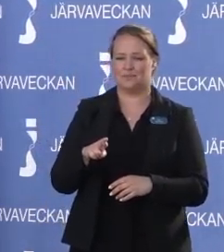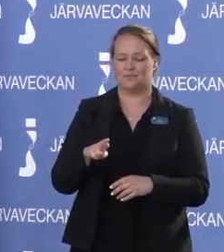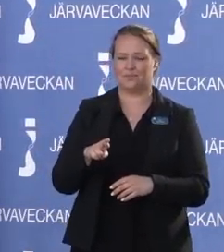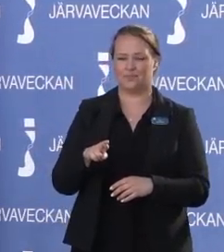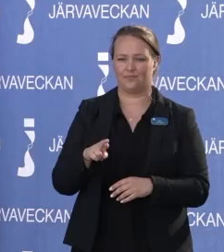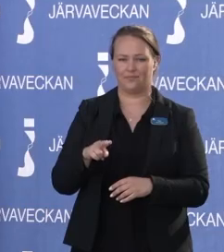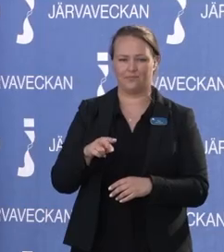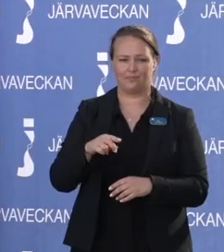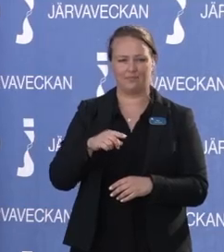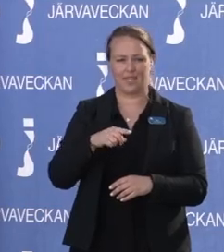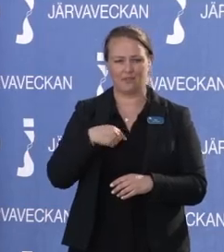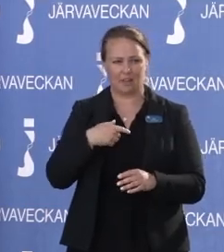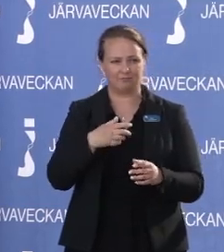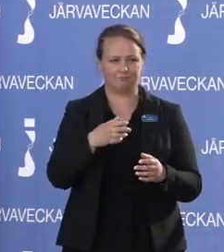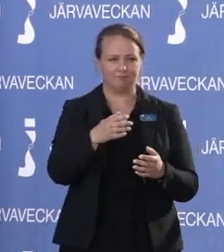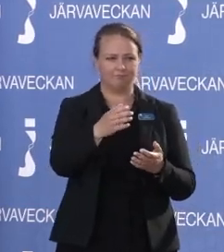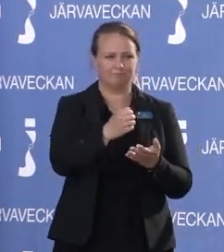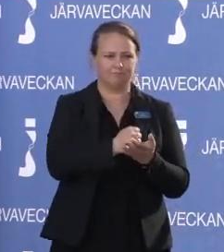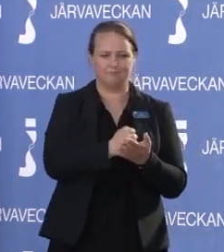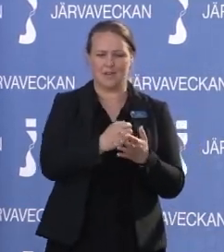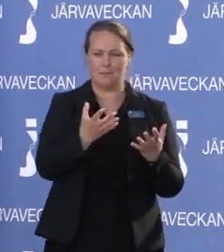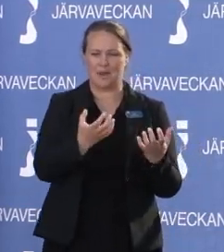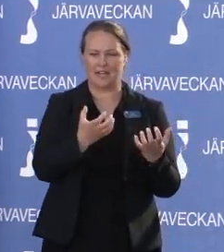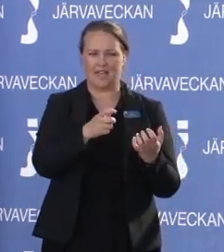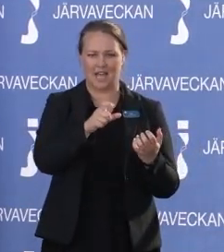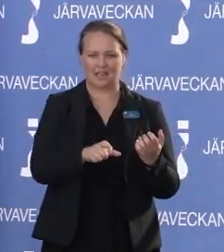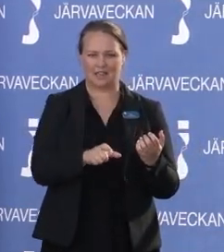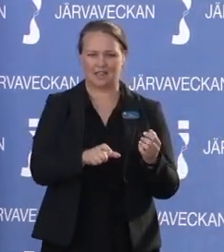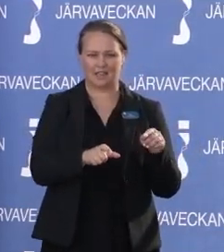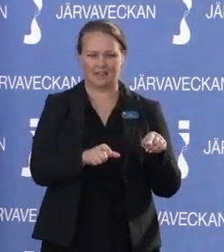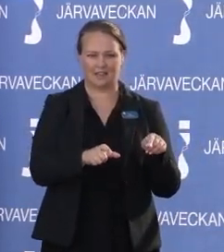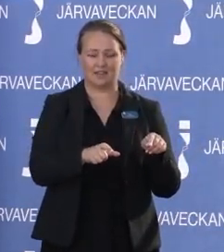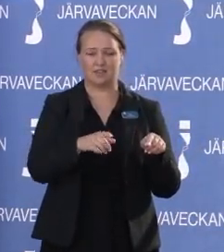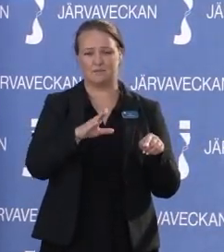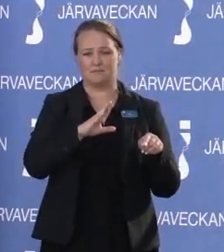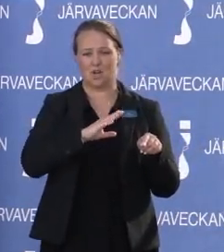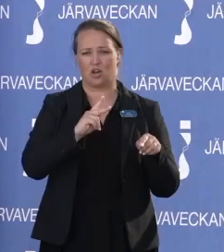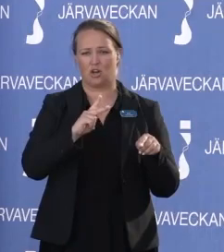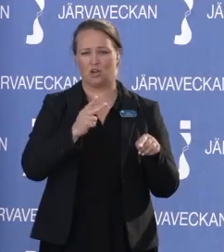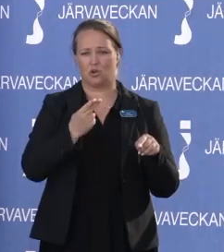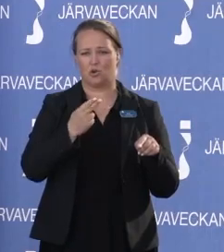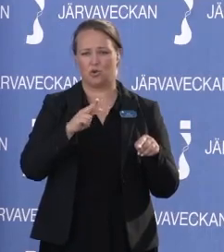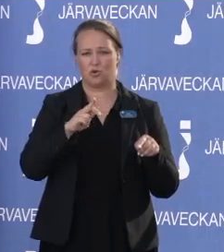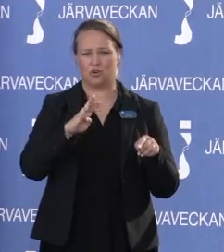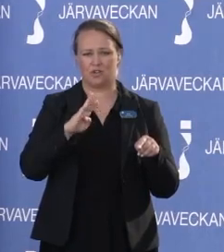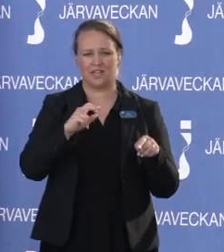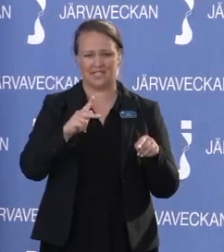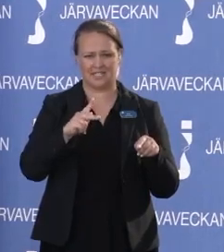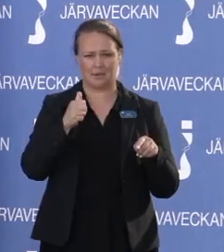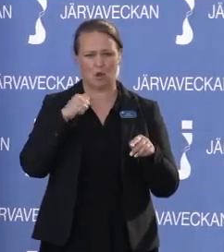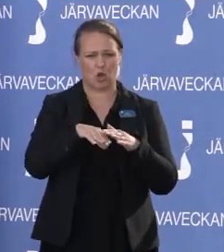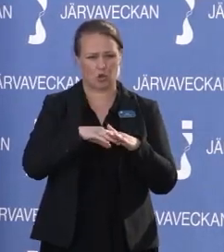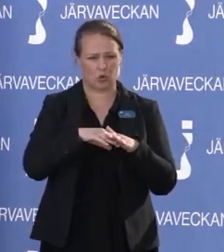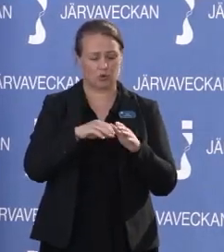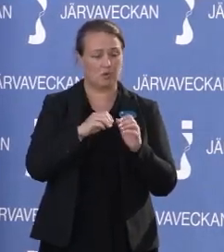Vi signade upp en praktikant, men innan hon än med kurdisk bakgrund, men innan hon ens hann börja så hade hon fått fast jobb